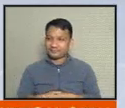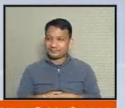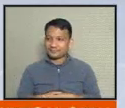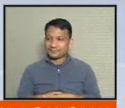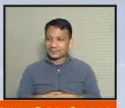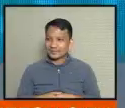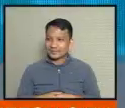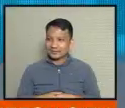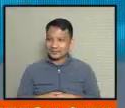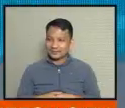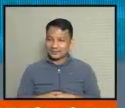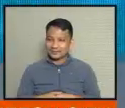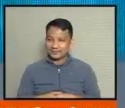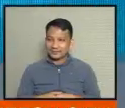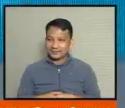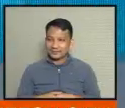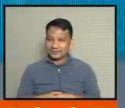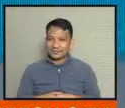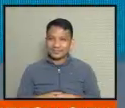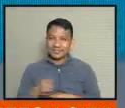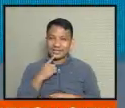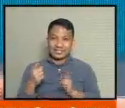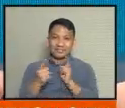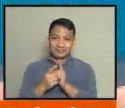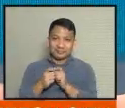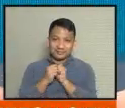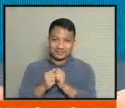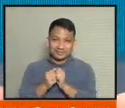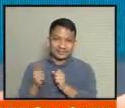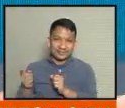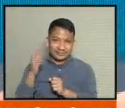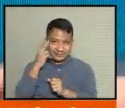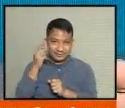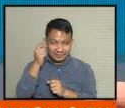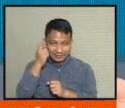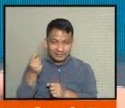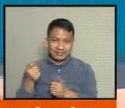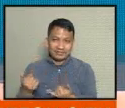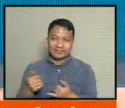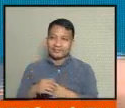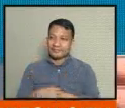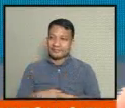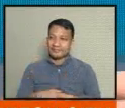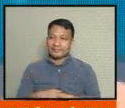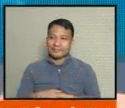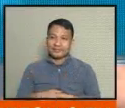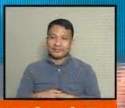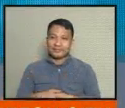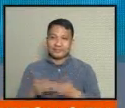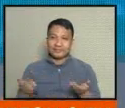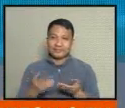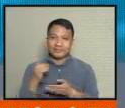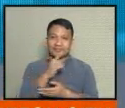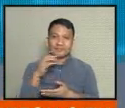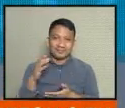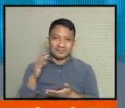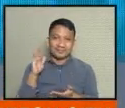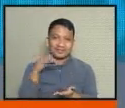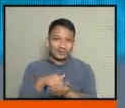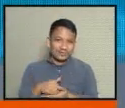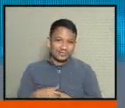mo. Sige. Pag nakipagbalikan ka daw, sabi ni Idol, Rapi, bibigyan daw tayo ng 100,000.